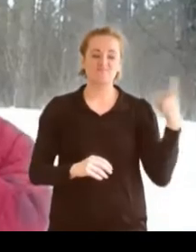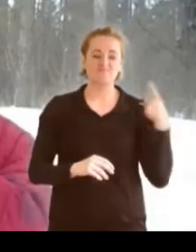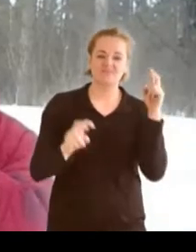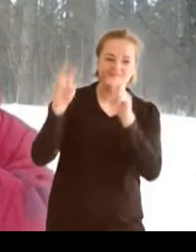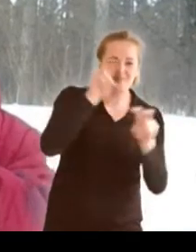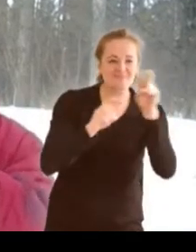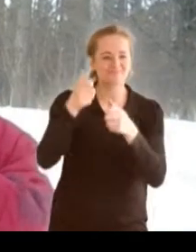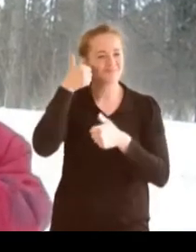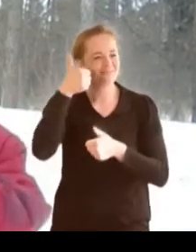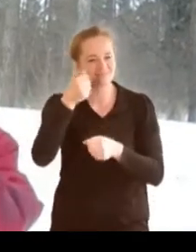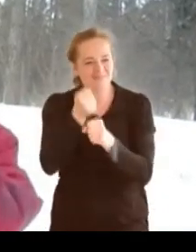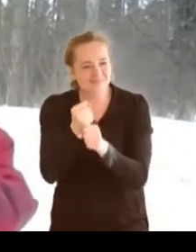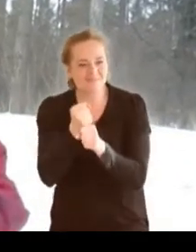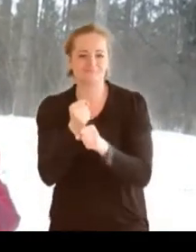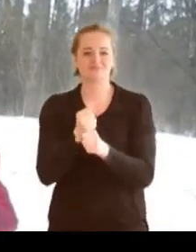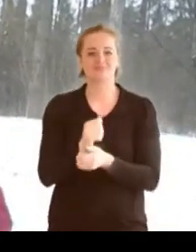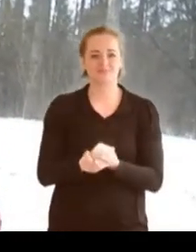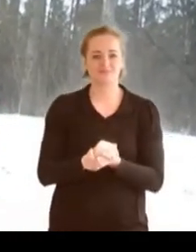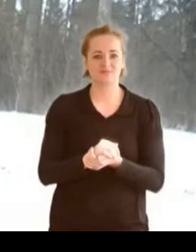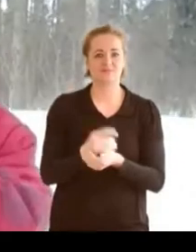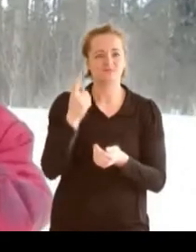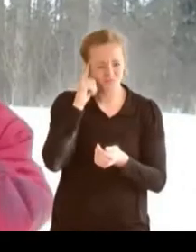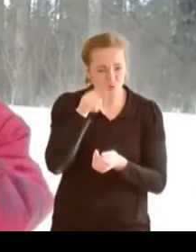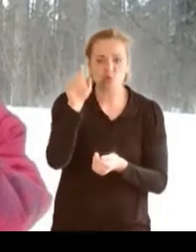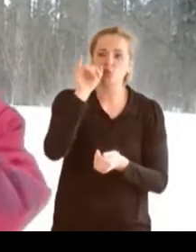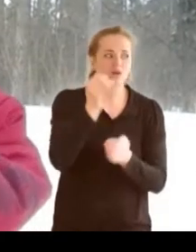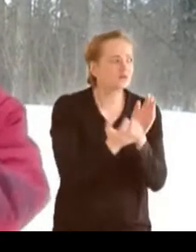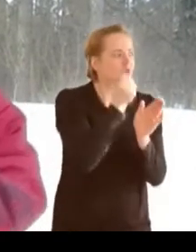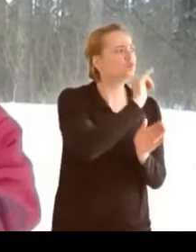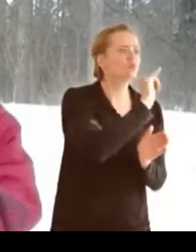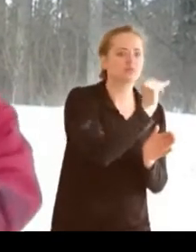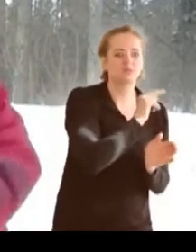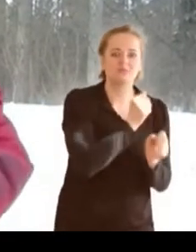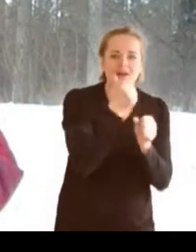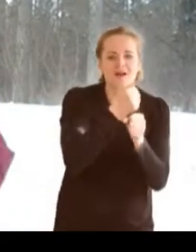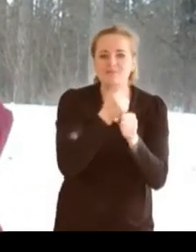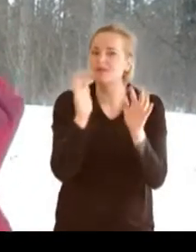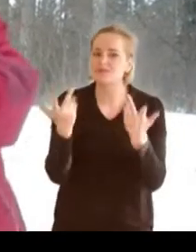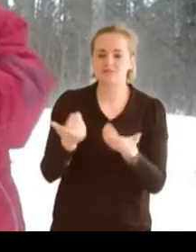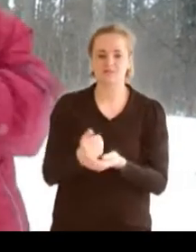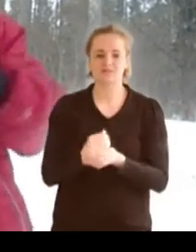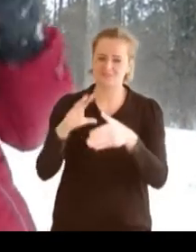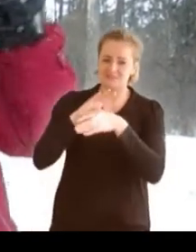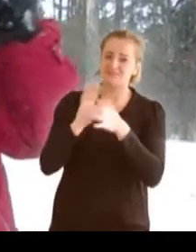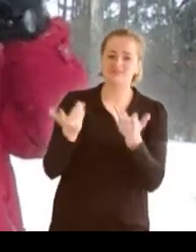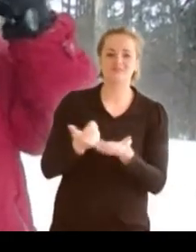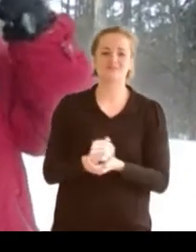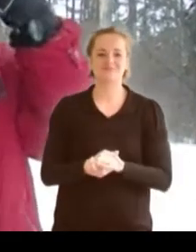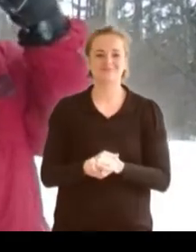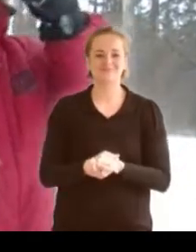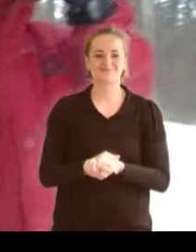keliaujate? Mes ieškome gero darbo. Gal žinai, kur jį surasti?